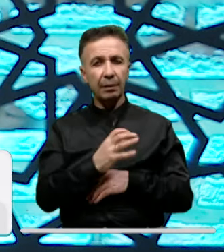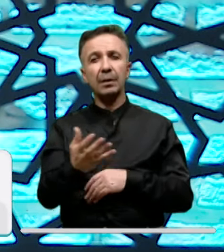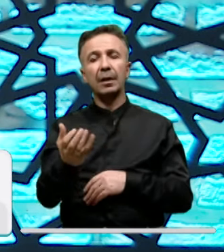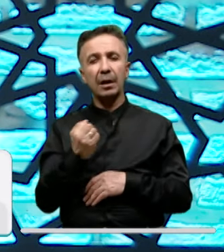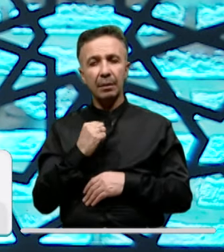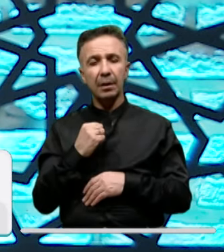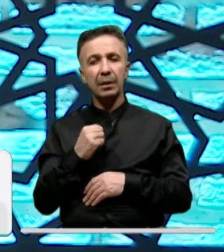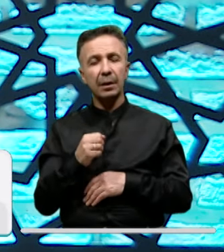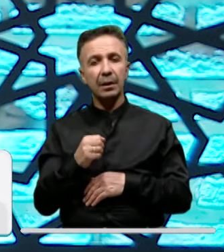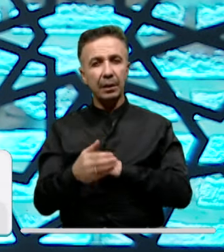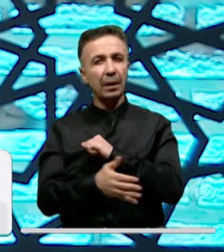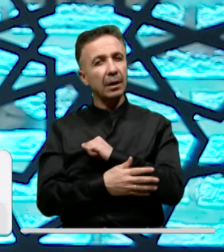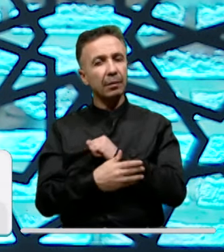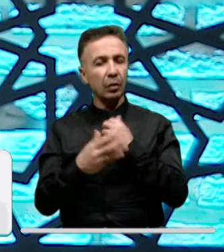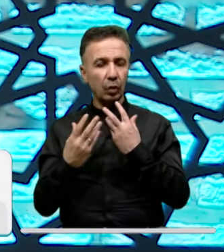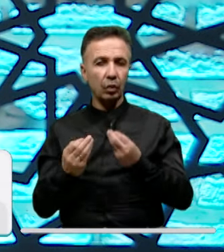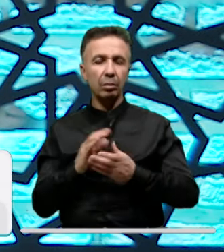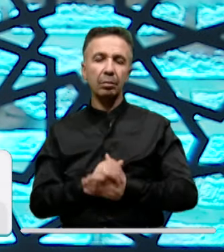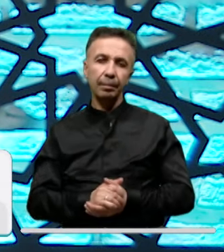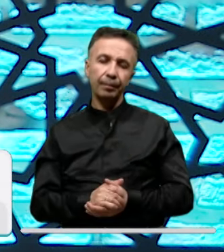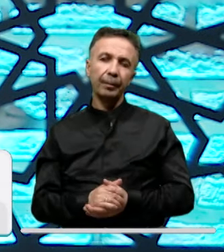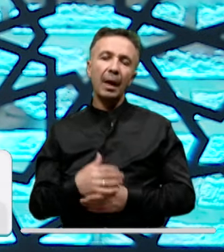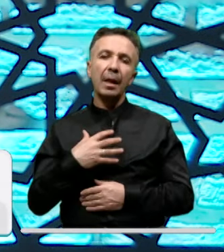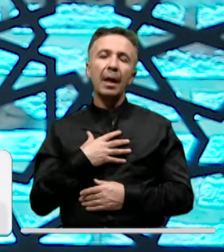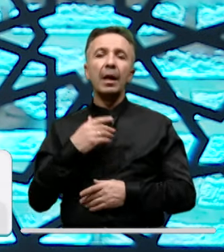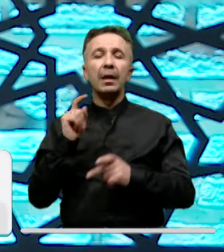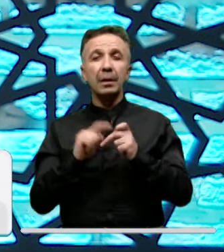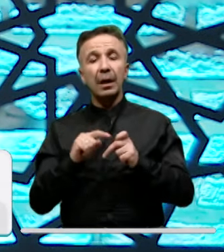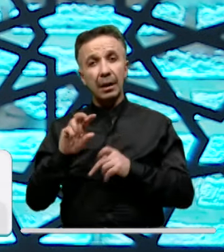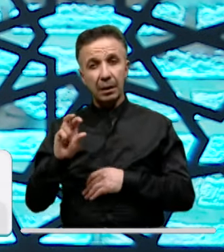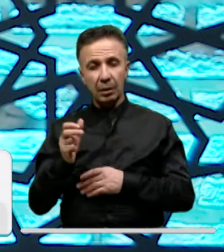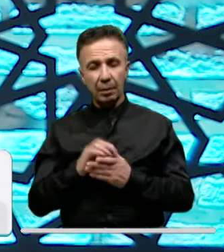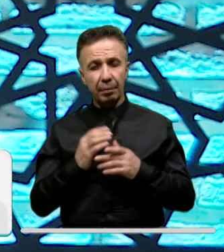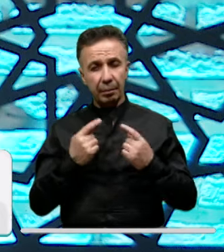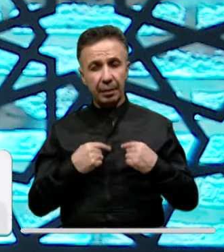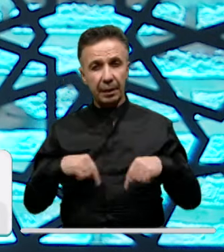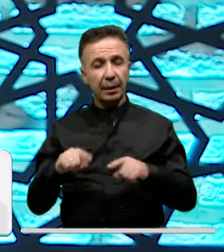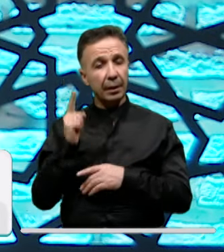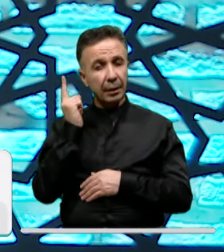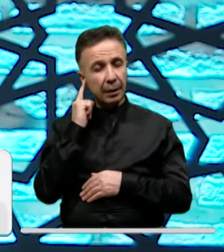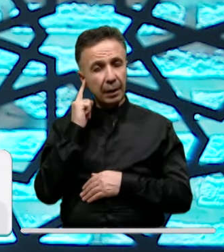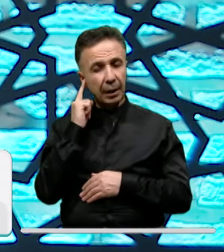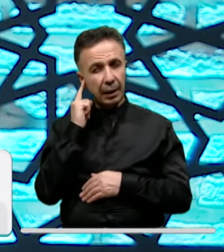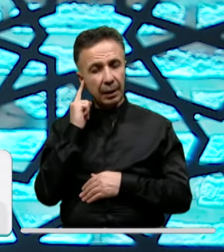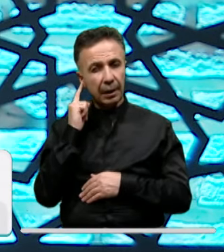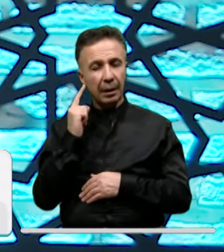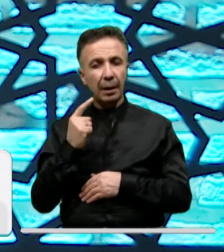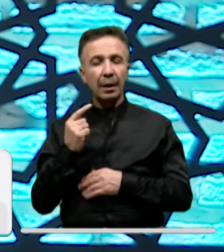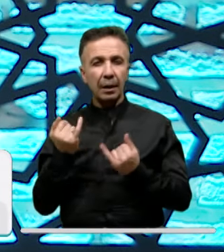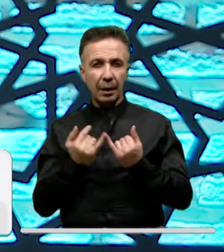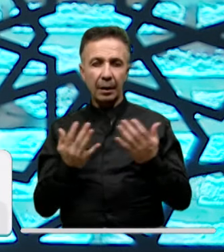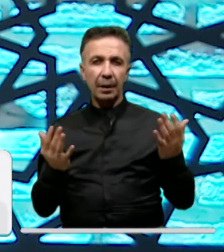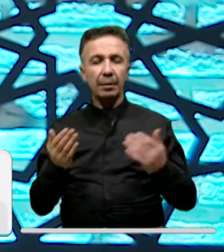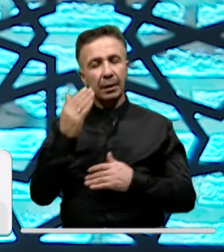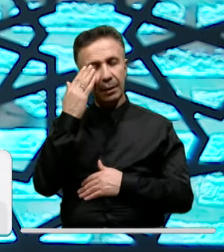ön ayak olabilirsiniz. Böyle de bir artısı var. Diyanet Risalet Radyo üzerinden bizi dinleyen, kulak veren aziz dinleyicilerimize